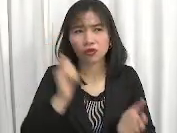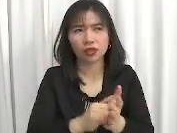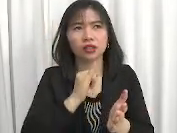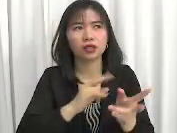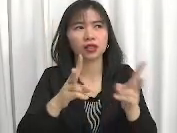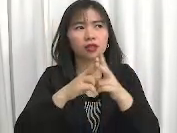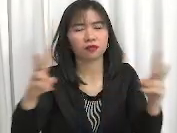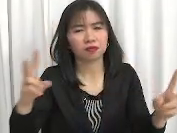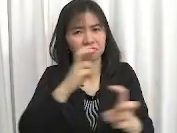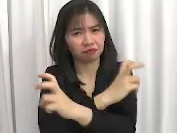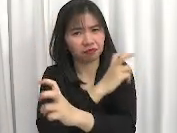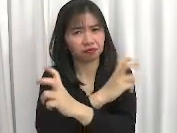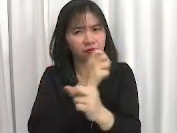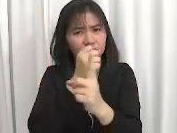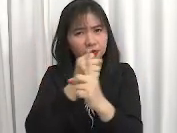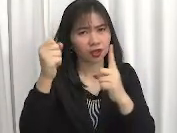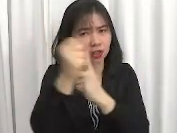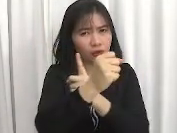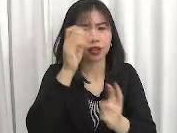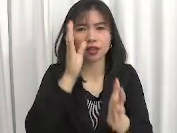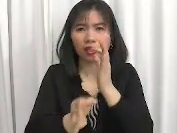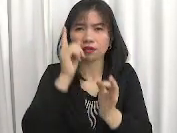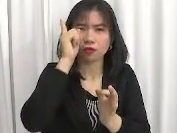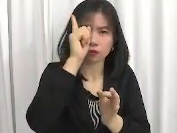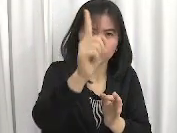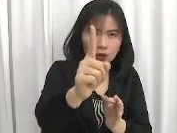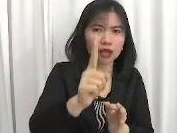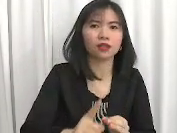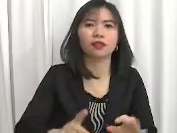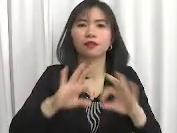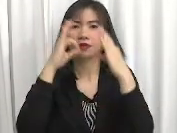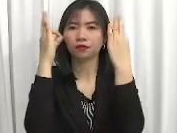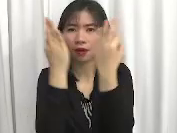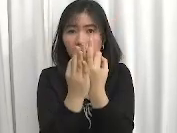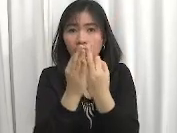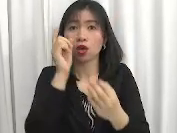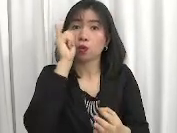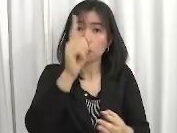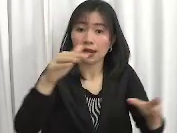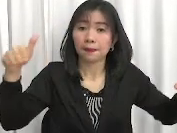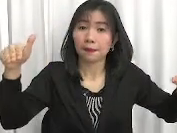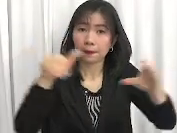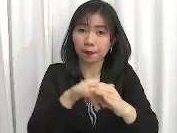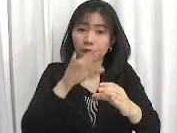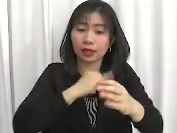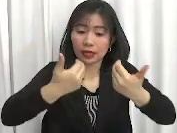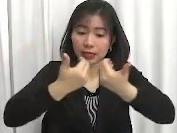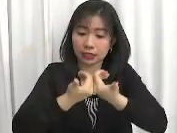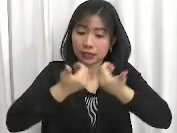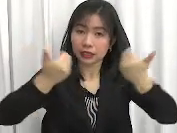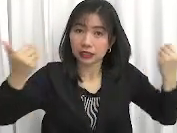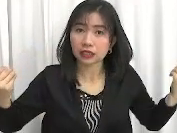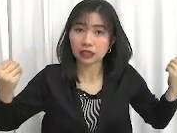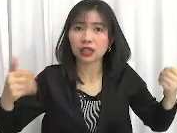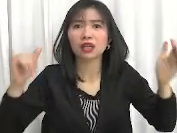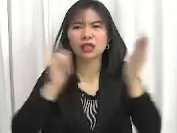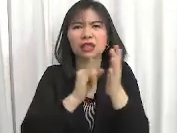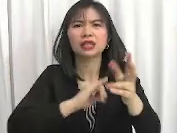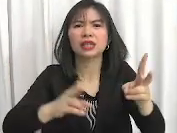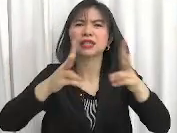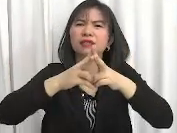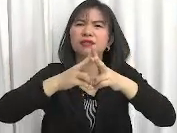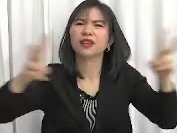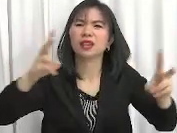ang sitwasyon na ang mag-asawa ay magkahiwalay. Yeah, mahirap yung tinatawag na long distance